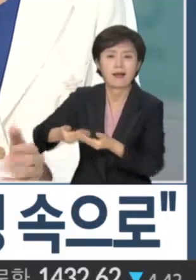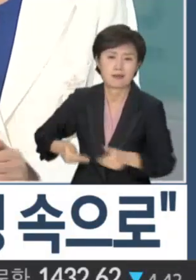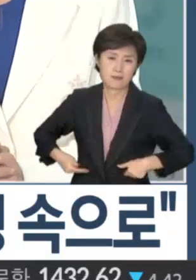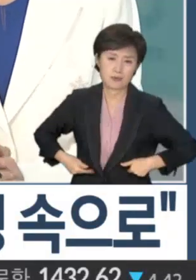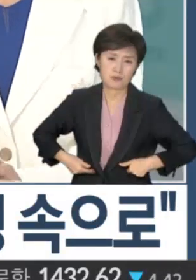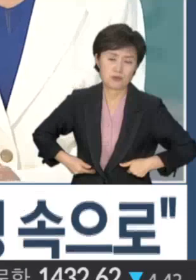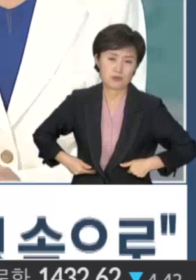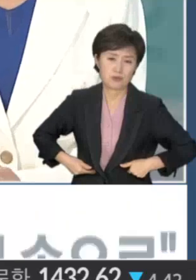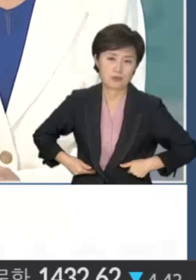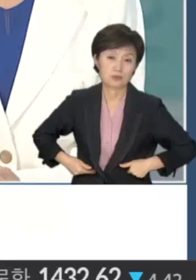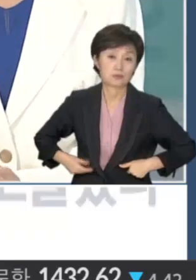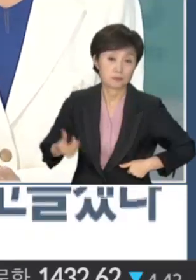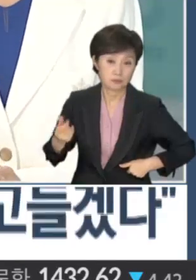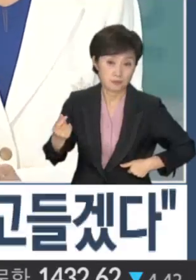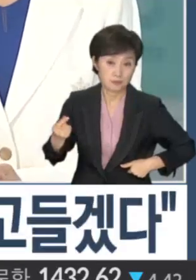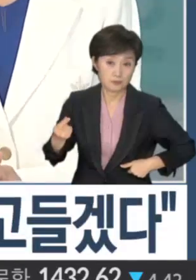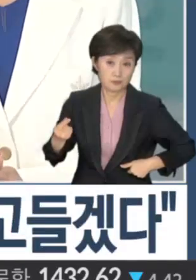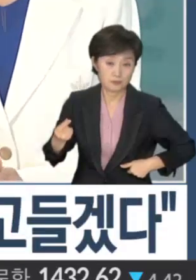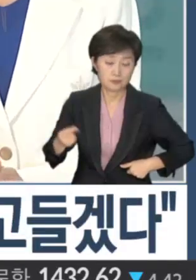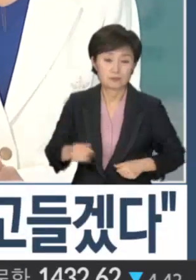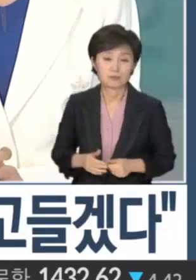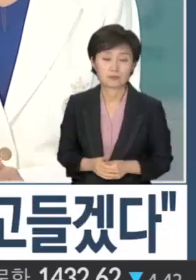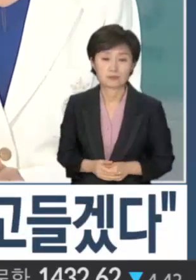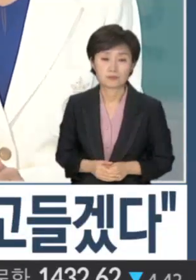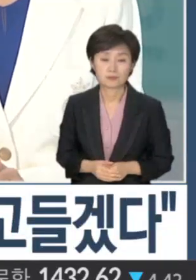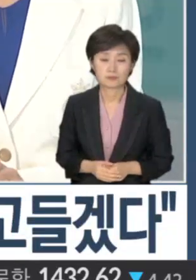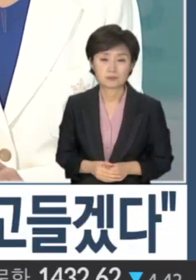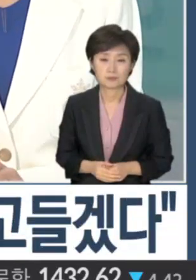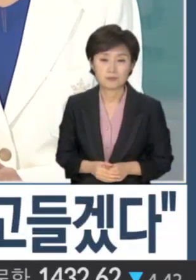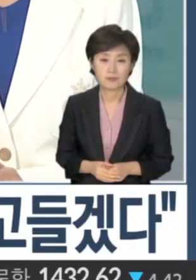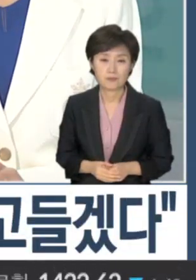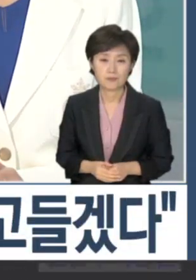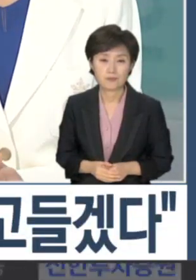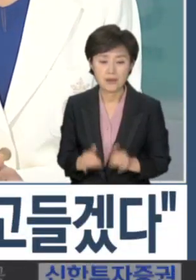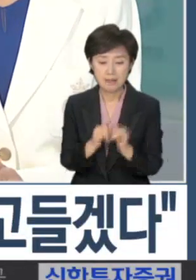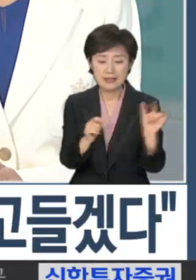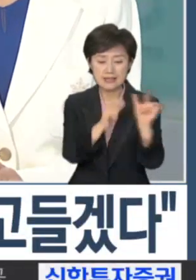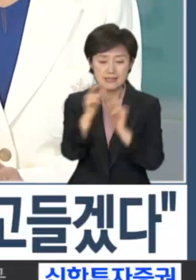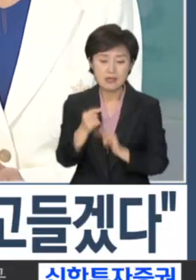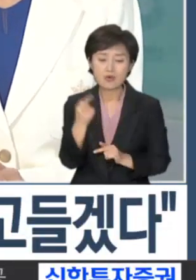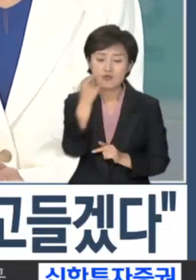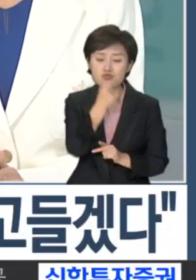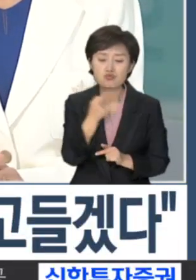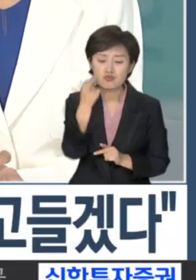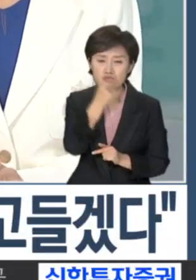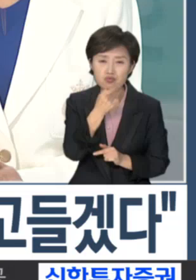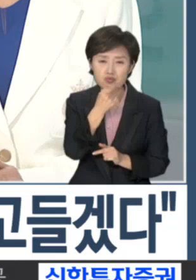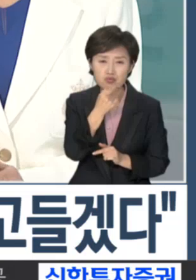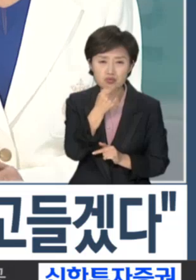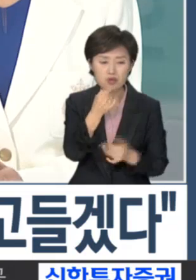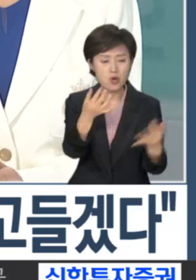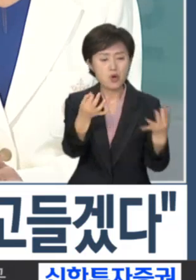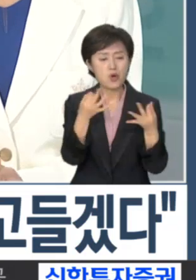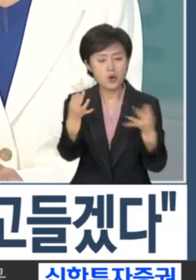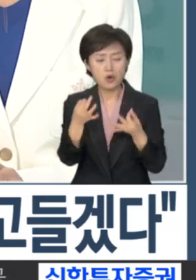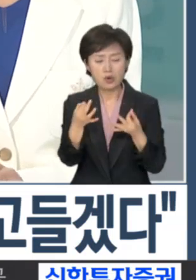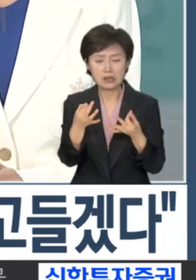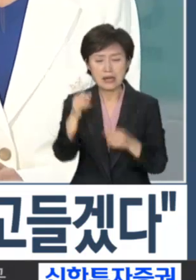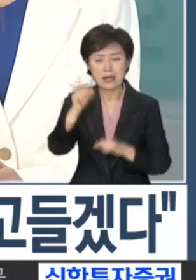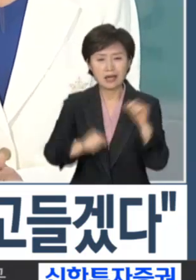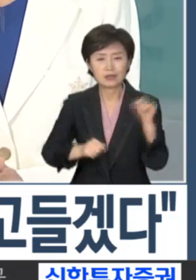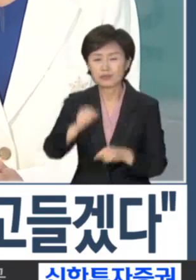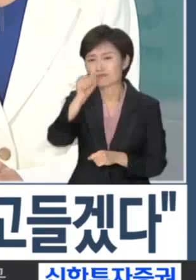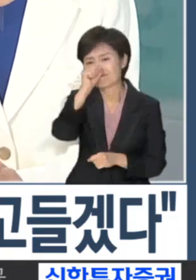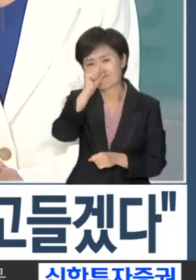된다. 그래야 민생이 잡히는 것이지 그 뭐 민생 현장 속으로 들어가라라고 하는 것이